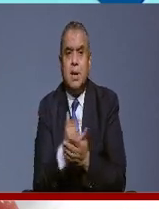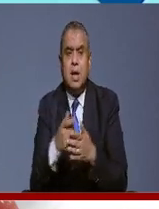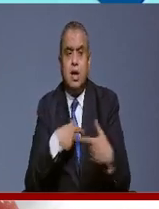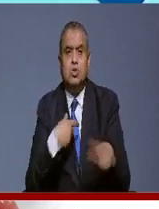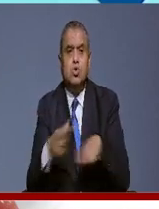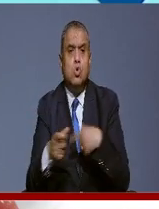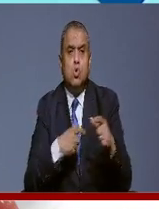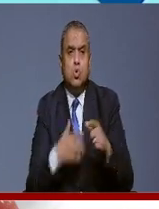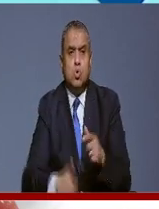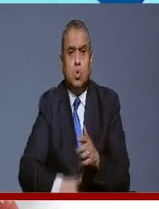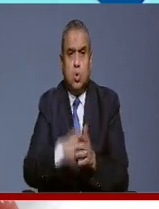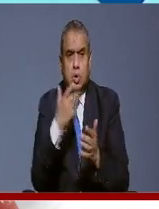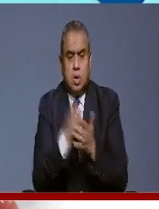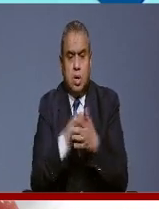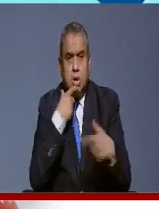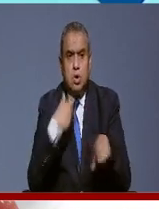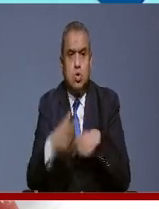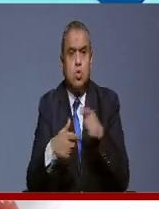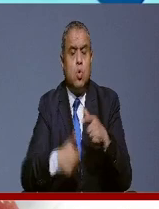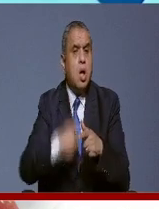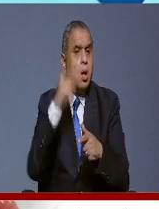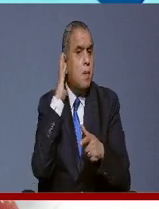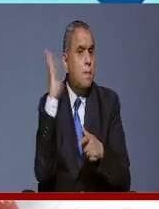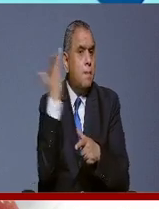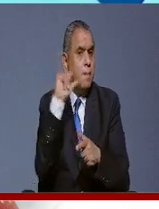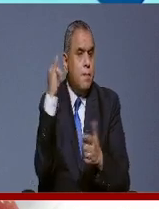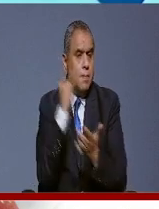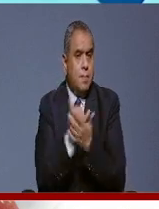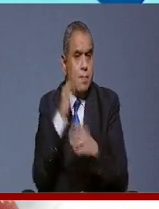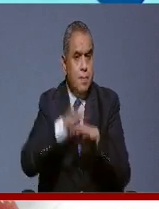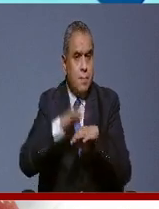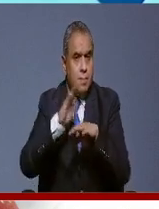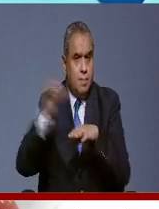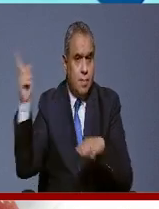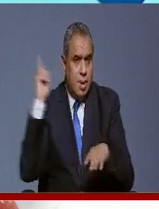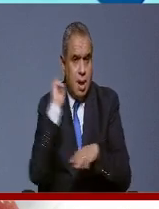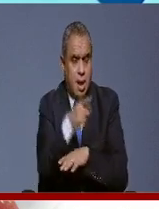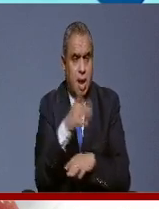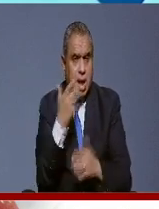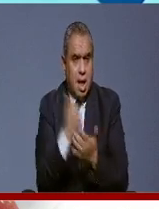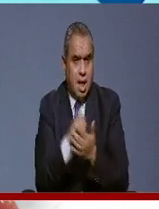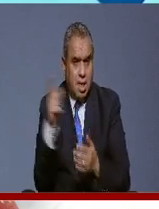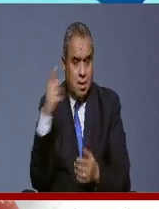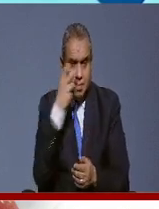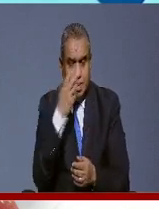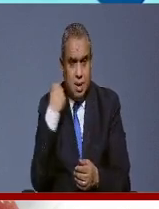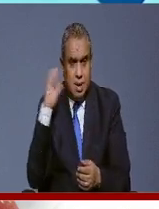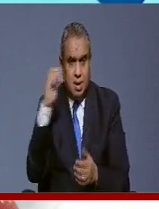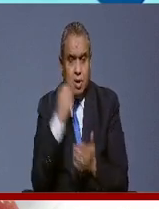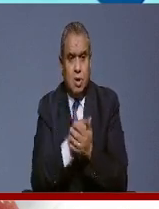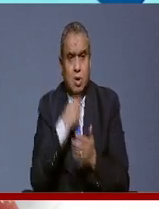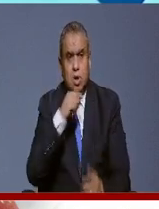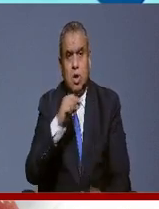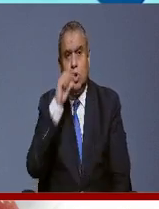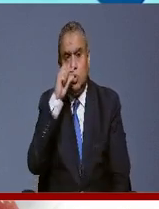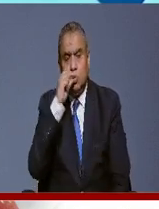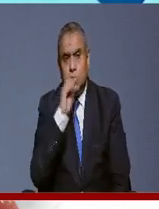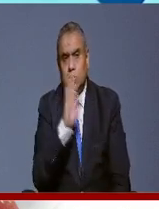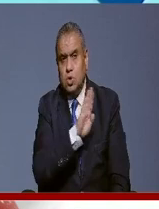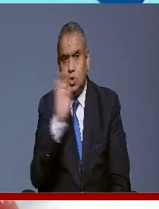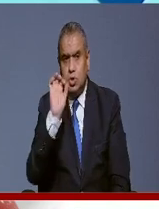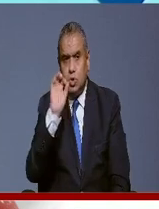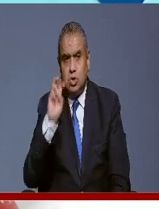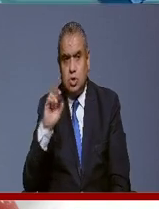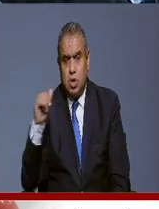تطبيقيه. التكنولوجيا التطبيقيه دي كانت حضرتك اللي بداتها طبعا ايام الدكتور طارق شوقي، وكملها معانا